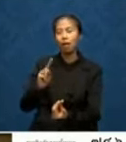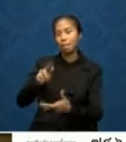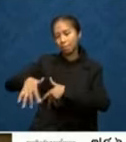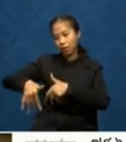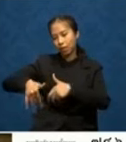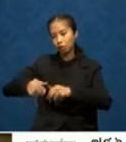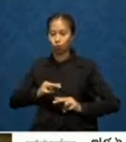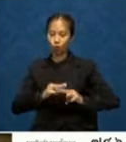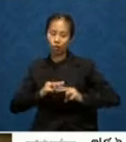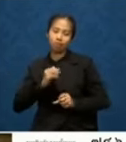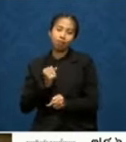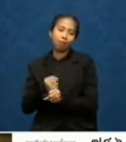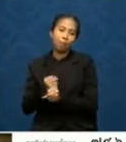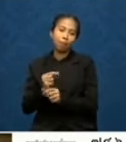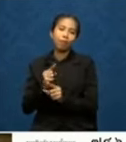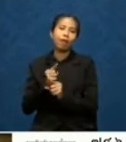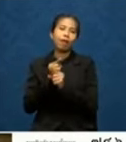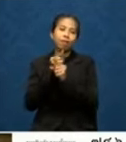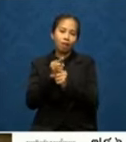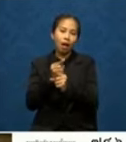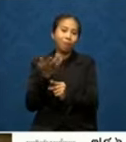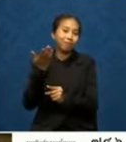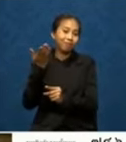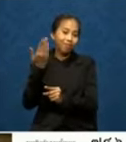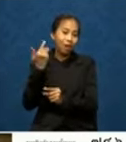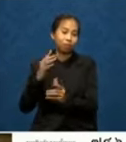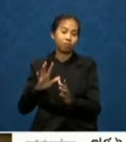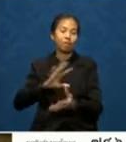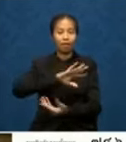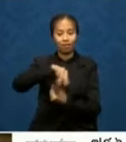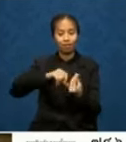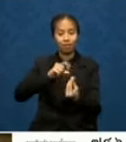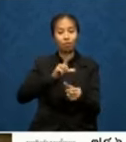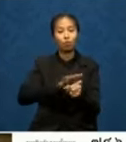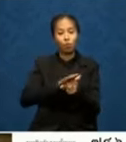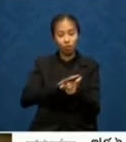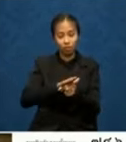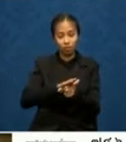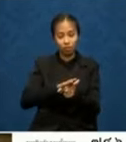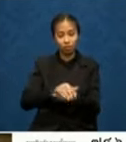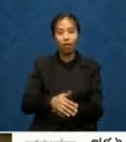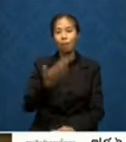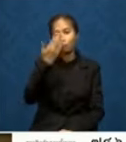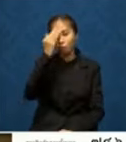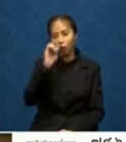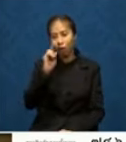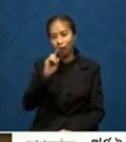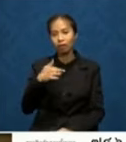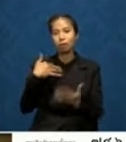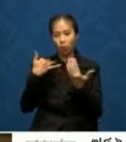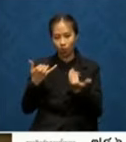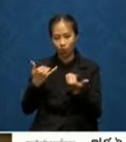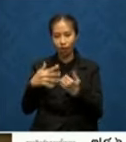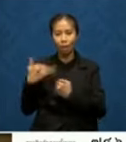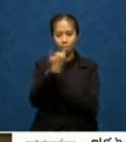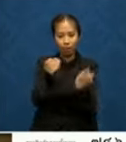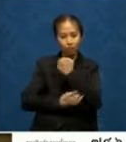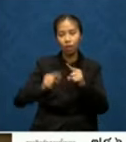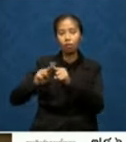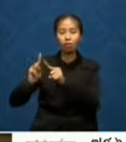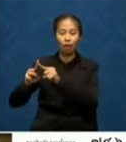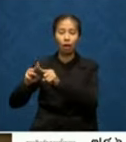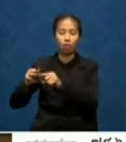ได้ตามหลักปรัชญาเศรษฐกิจพอเพียงทั้งที่เป็นหลักปรัชญาที่นานาชาติยอมรับการเป็นแนวทาง